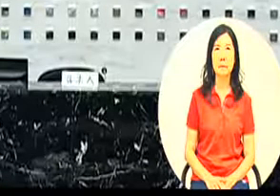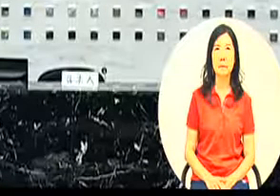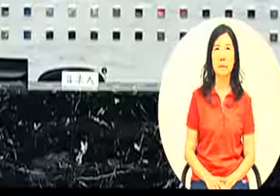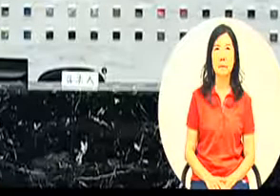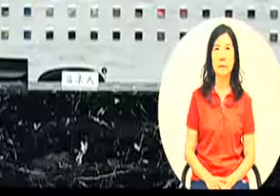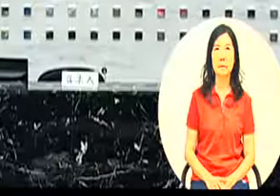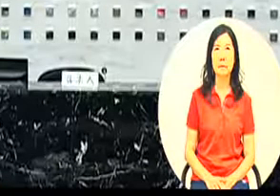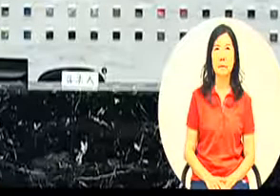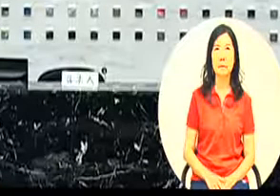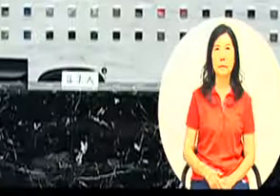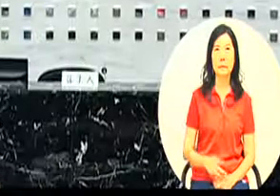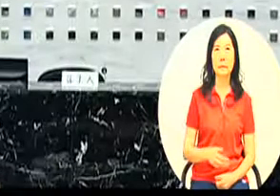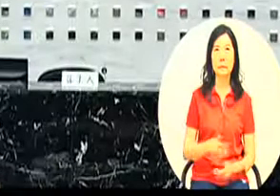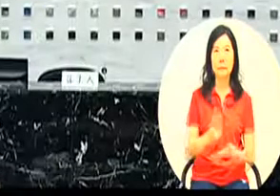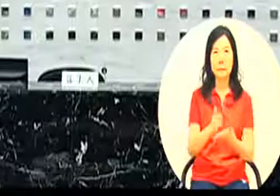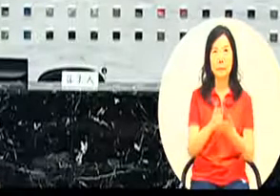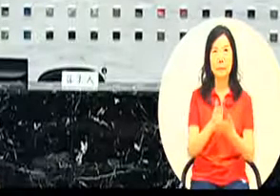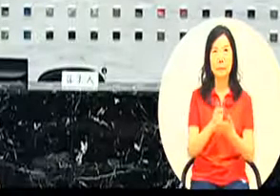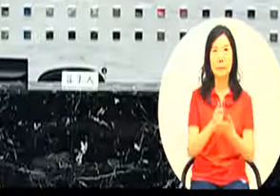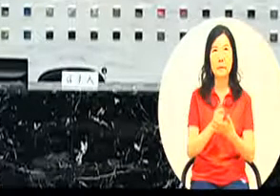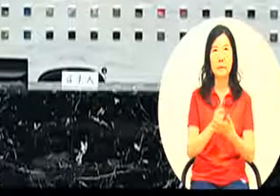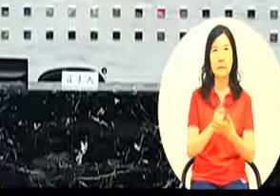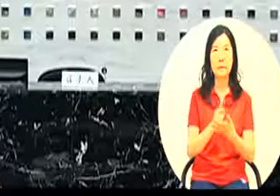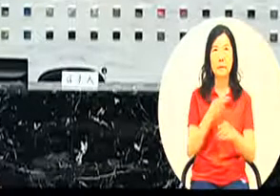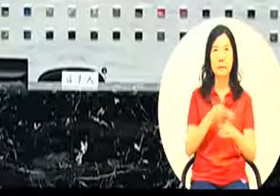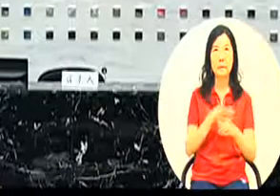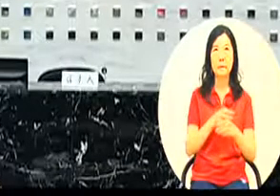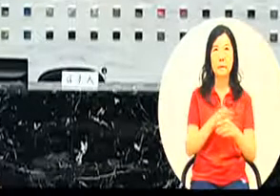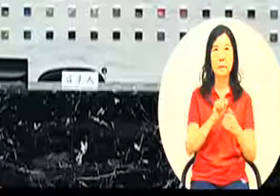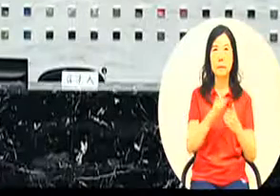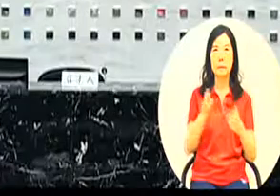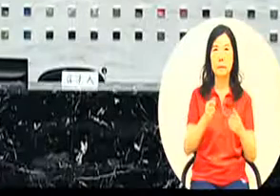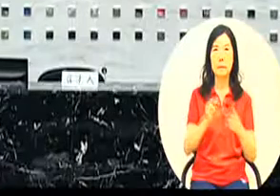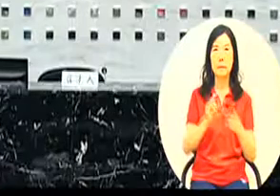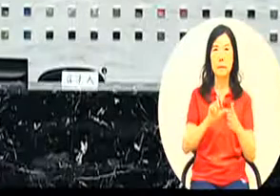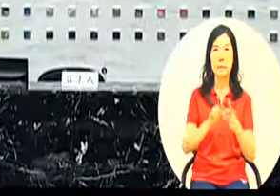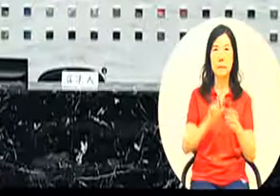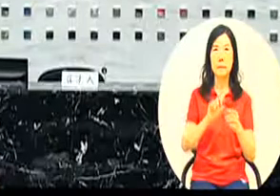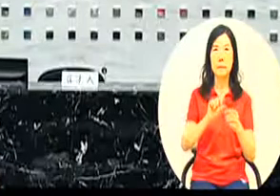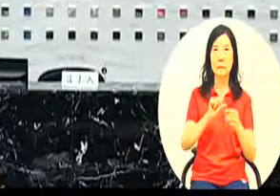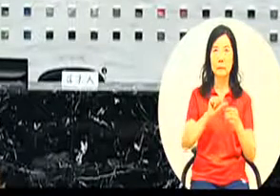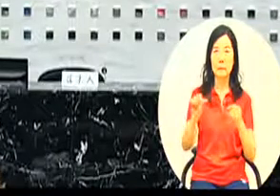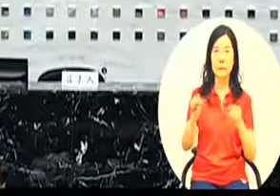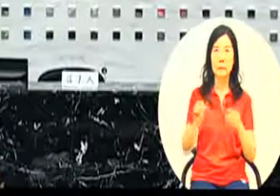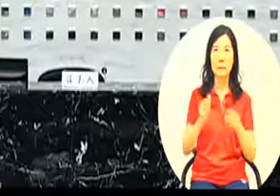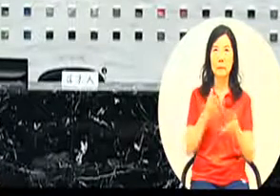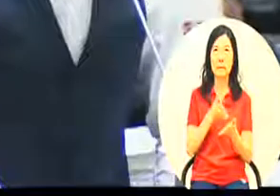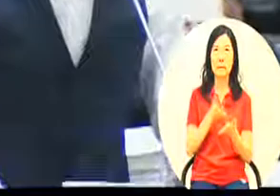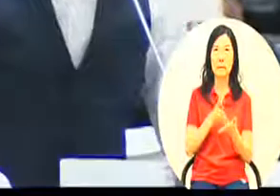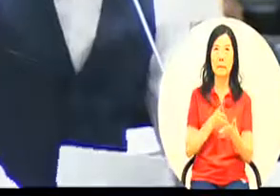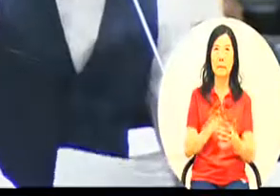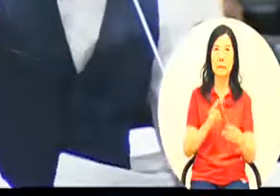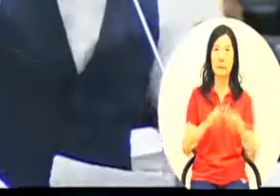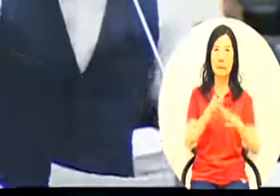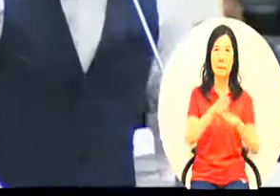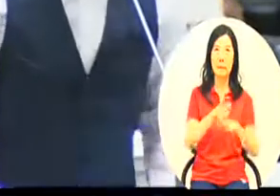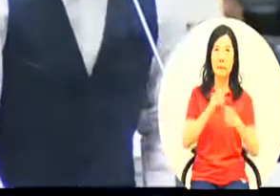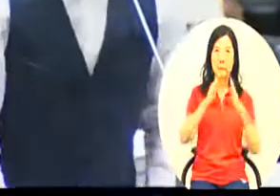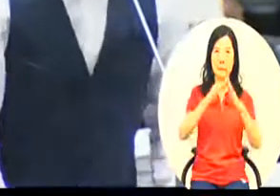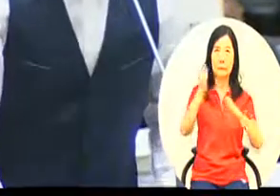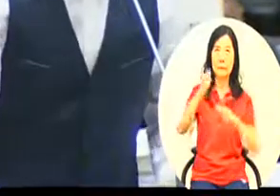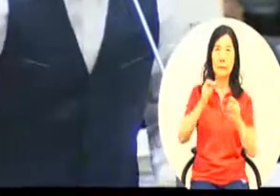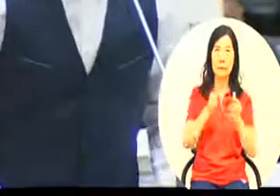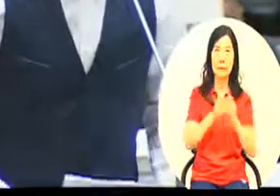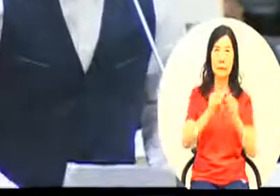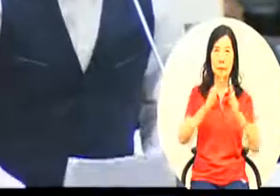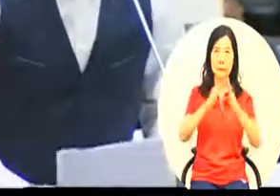我们请罗鼎成议员执行45分钟。好 ，OK。那个主席、市长还有副市长